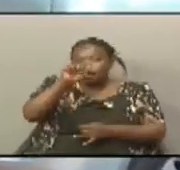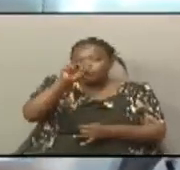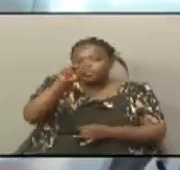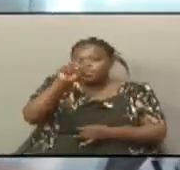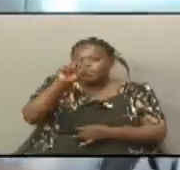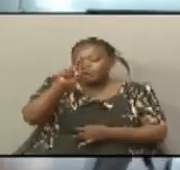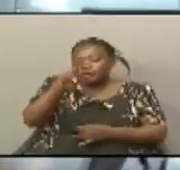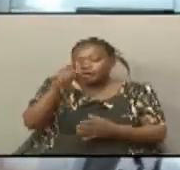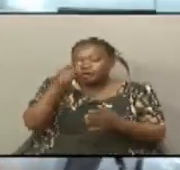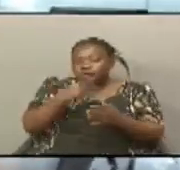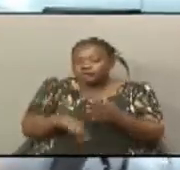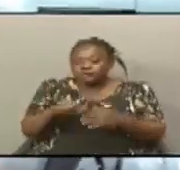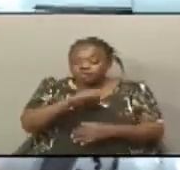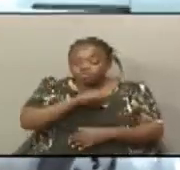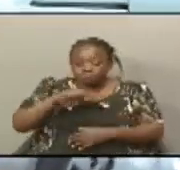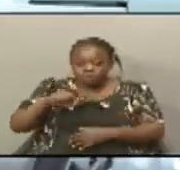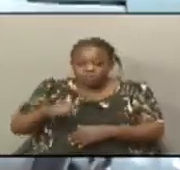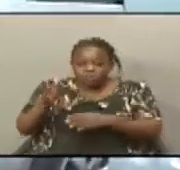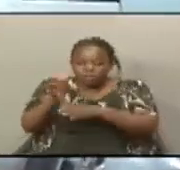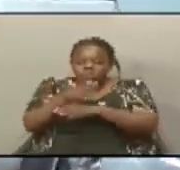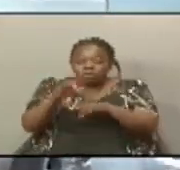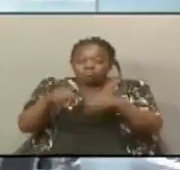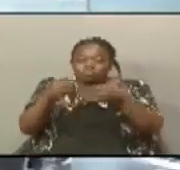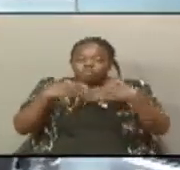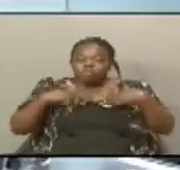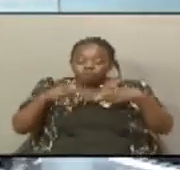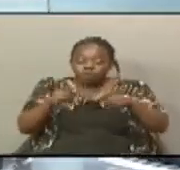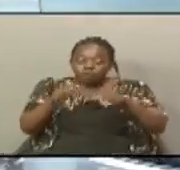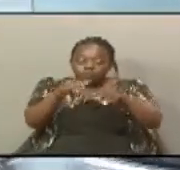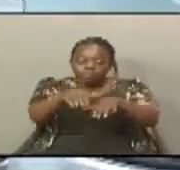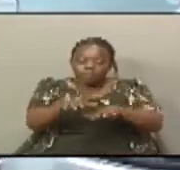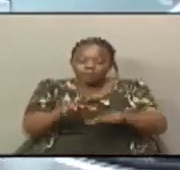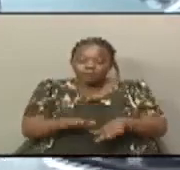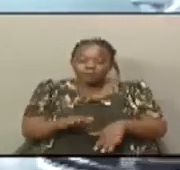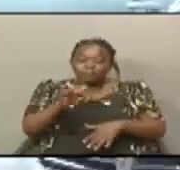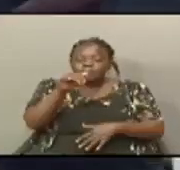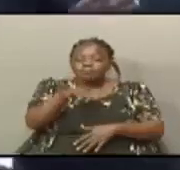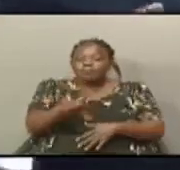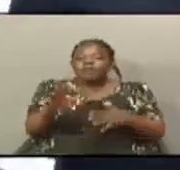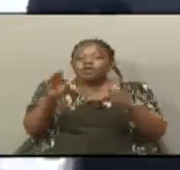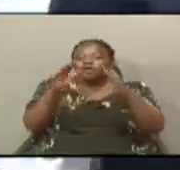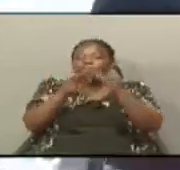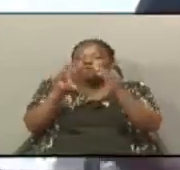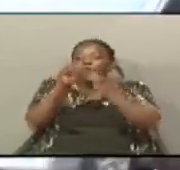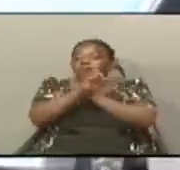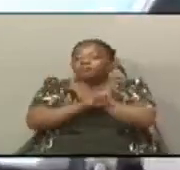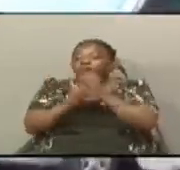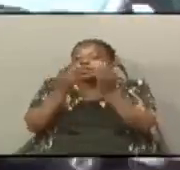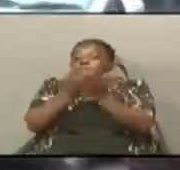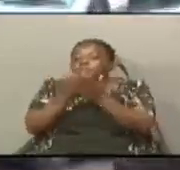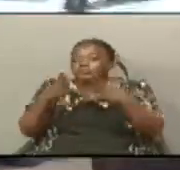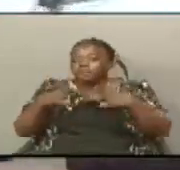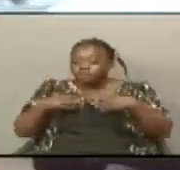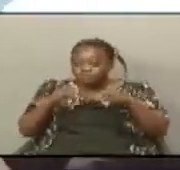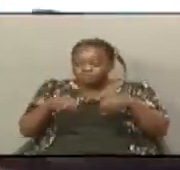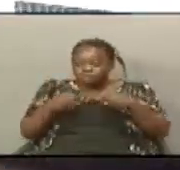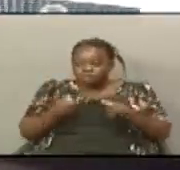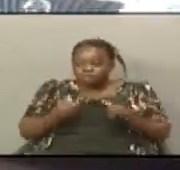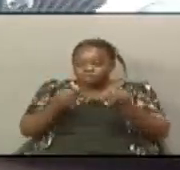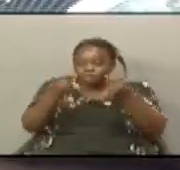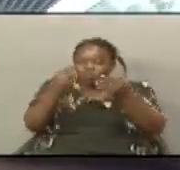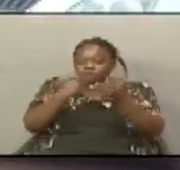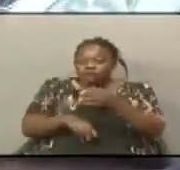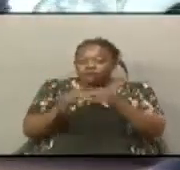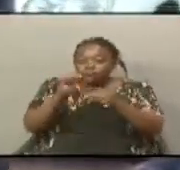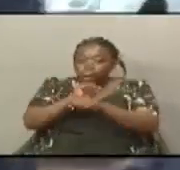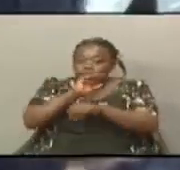bawakanya ekya Ambasada Amoko okuweebwa omulambo guziikibwe mu Adjumani. Bano era basabye bakkirizibwa okuweebwa transport n'ebinaakola mu